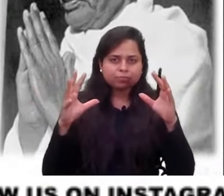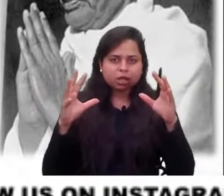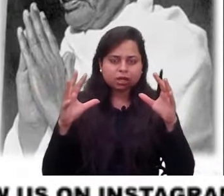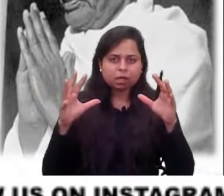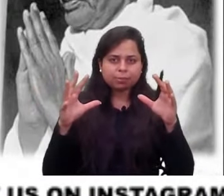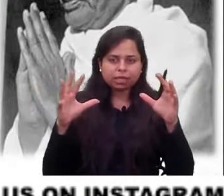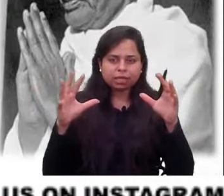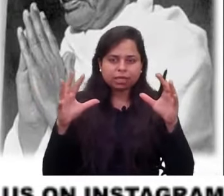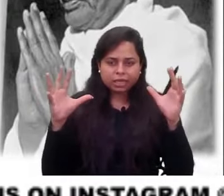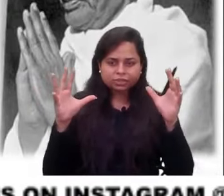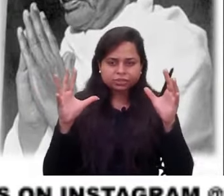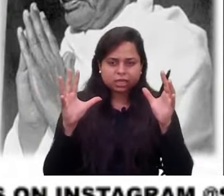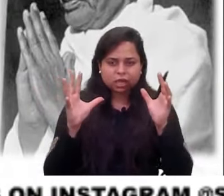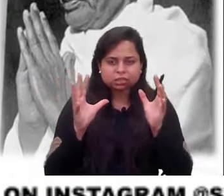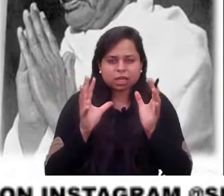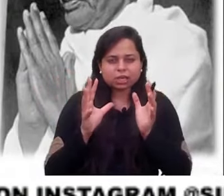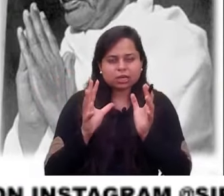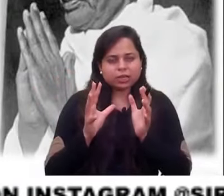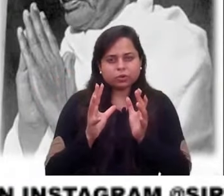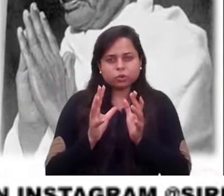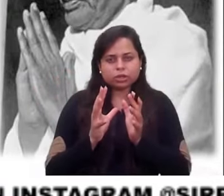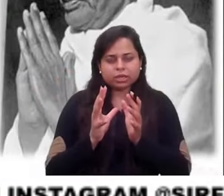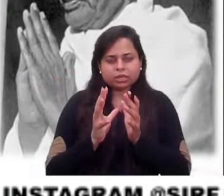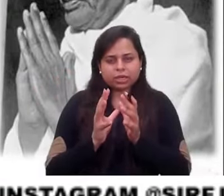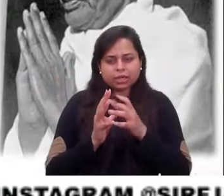अगर हम अ